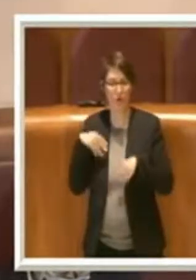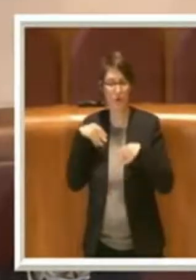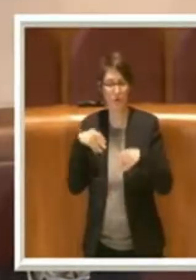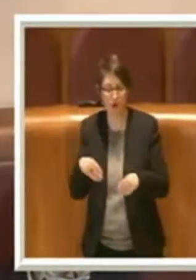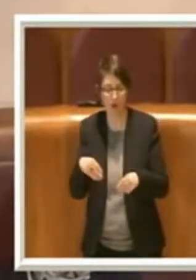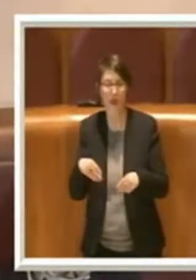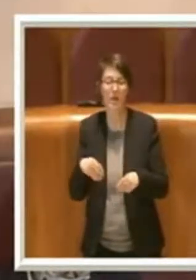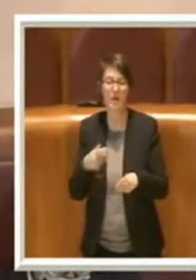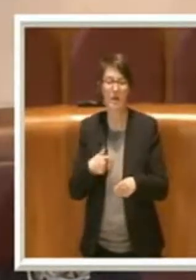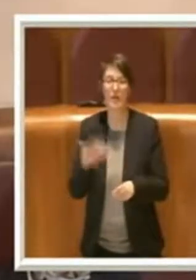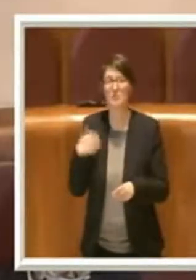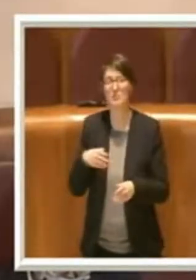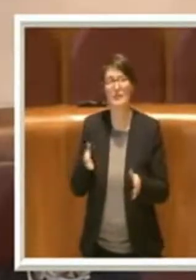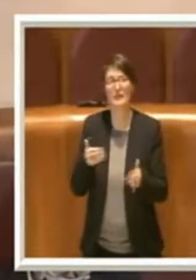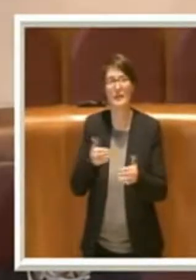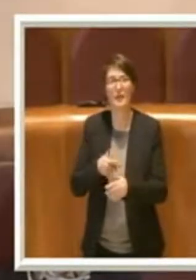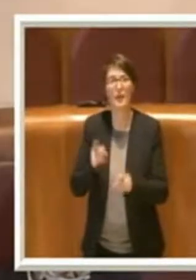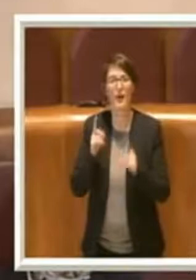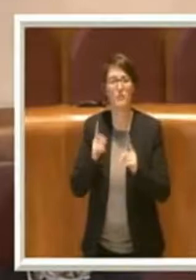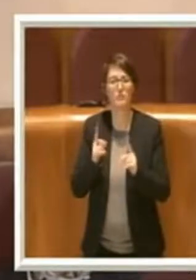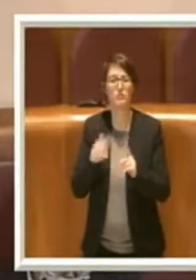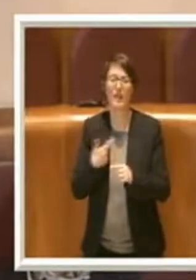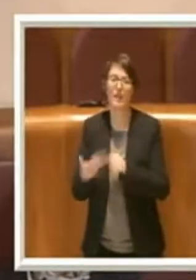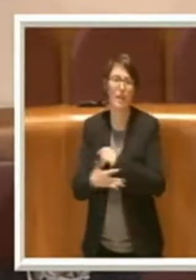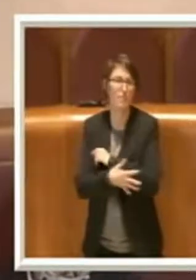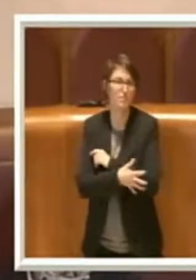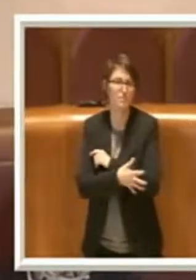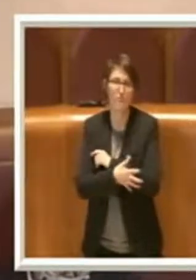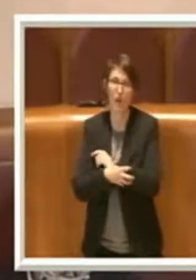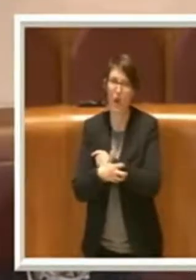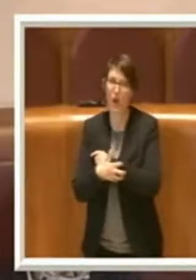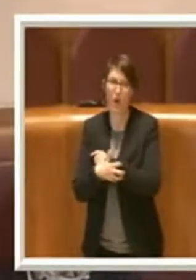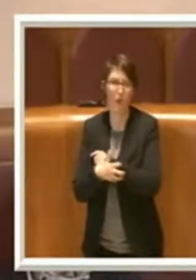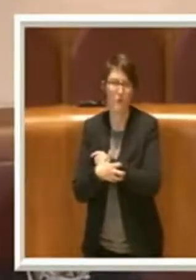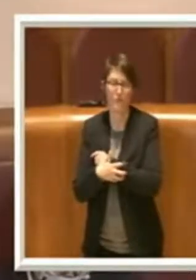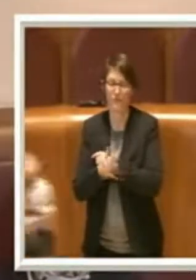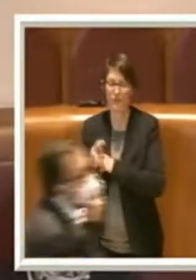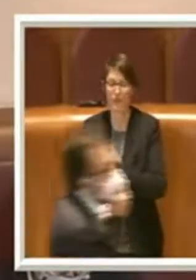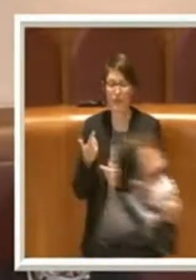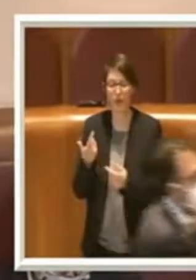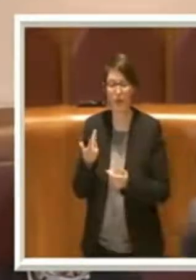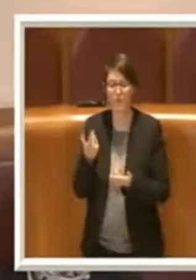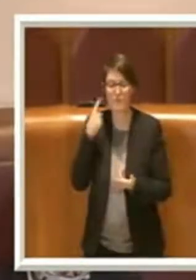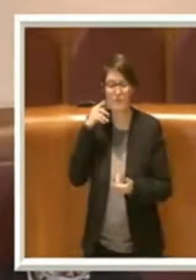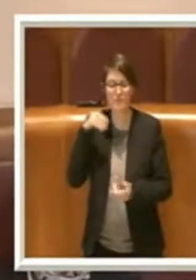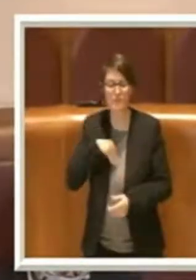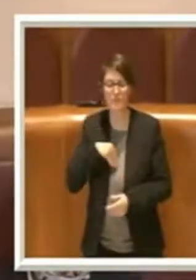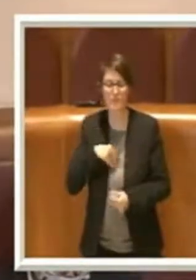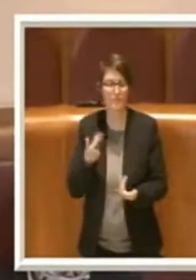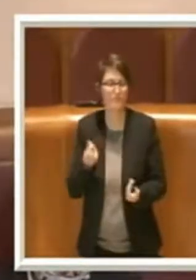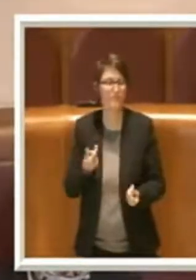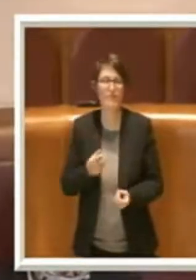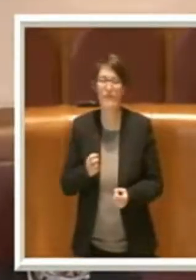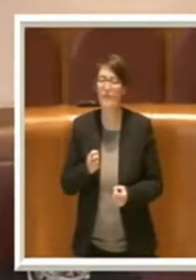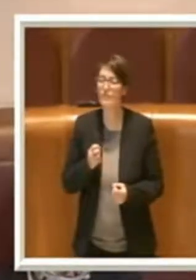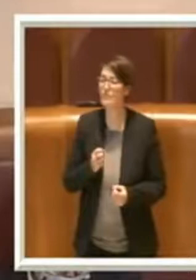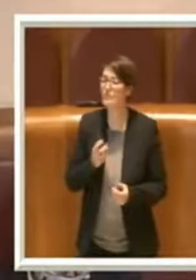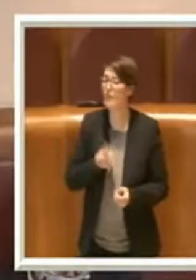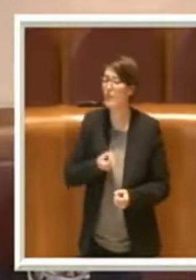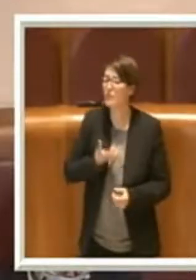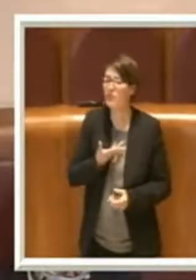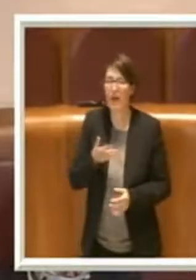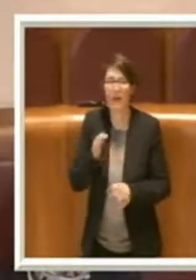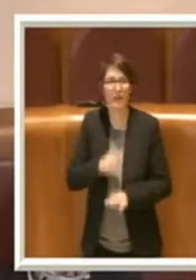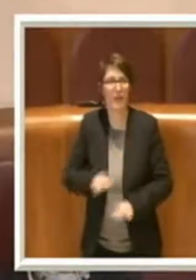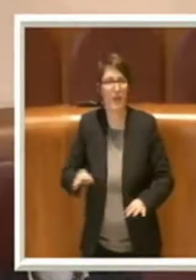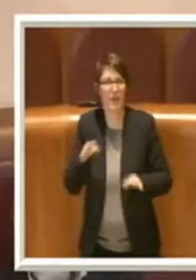Ambiente depauperato, povero, privo di ogni spinta emotiva e anche di voglia di proseguire. C'era uno